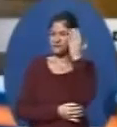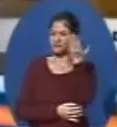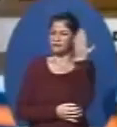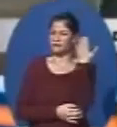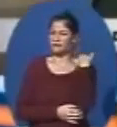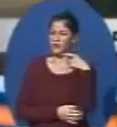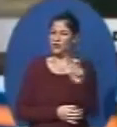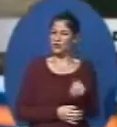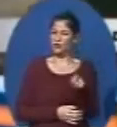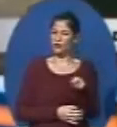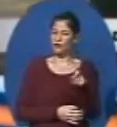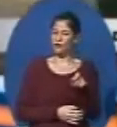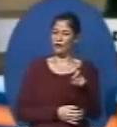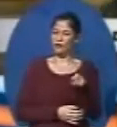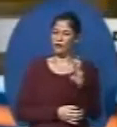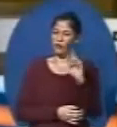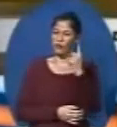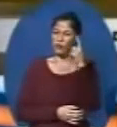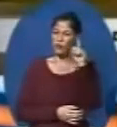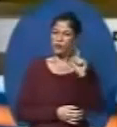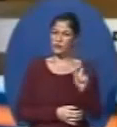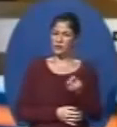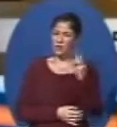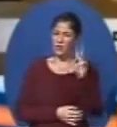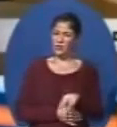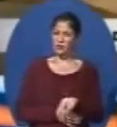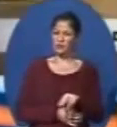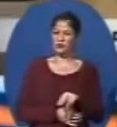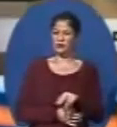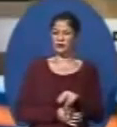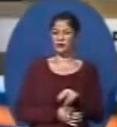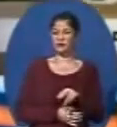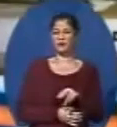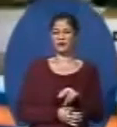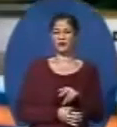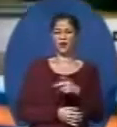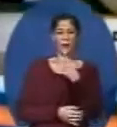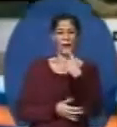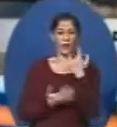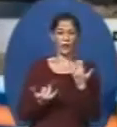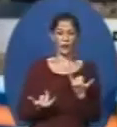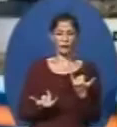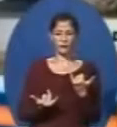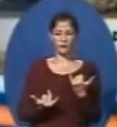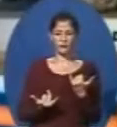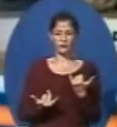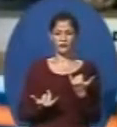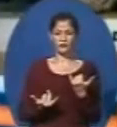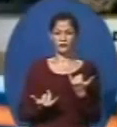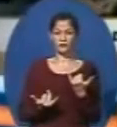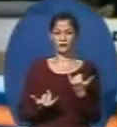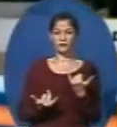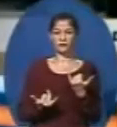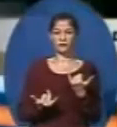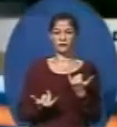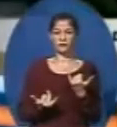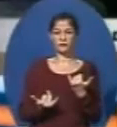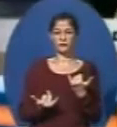רוזן, יצא לי לכוון בזה לדעת גדולים, כבוד השופט הנדל, שאמר היום